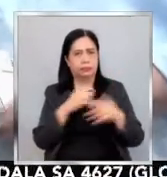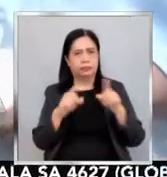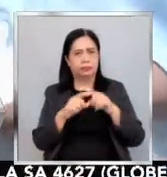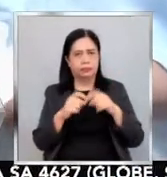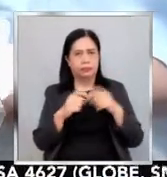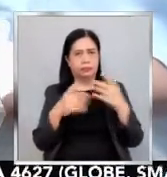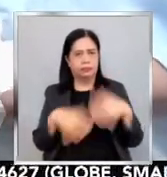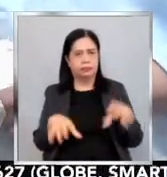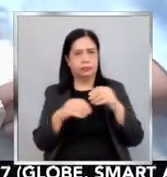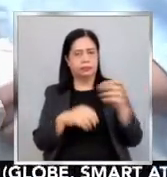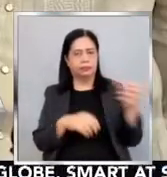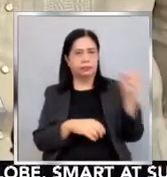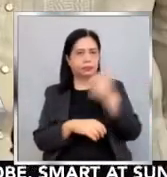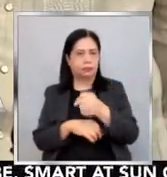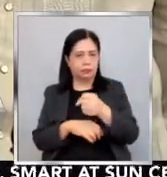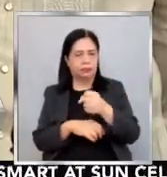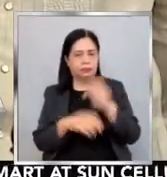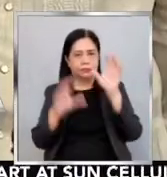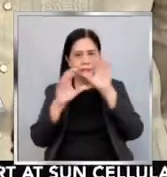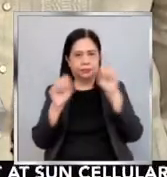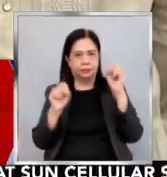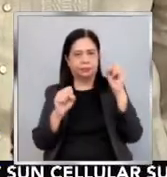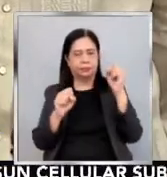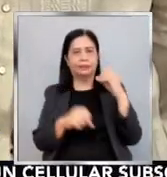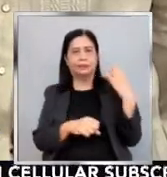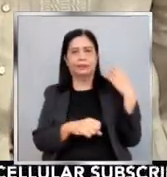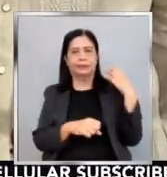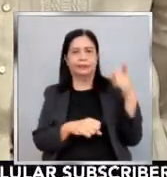talaga bilang Presidential Chief of Staff.